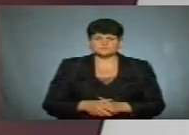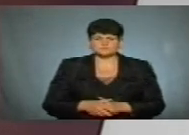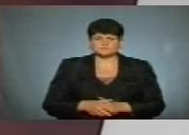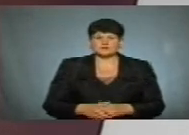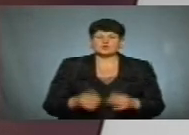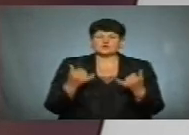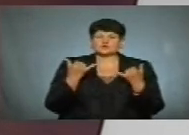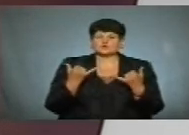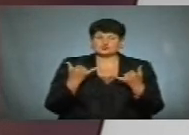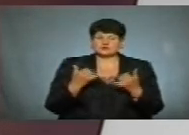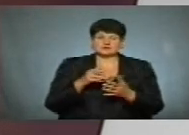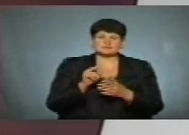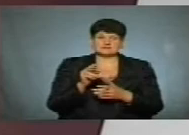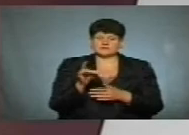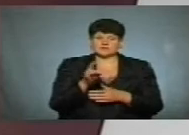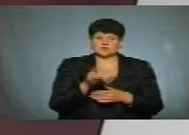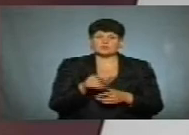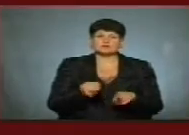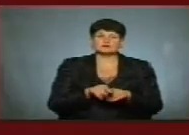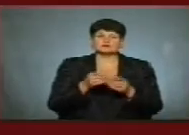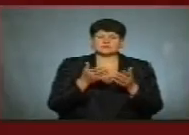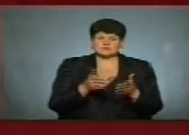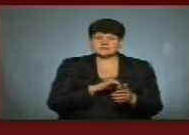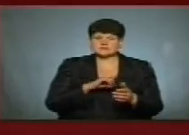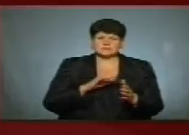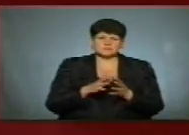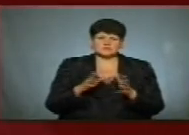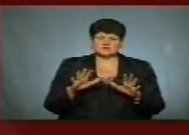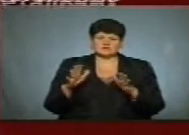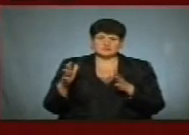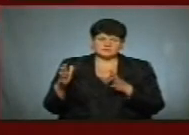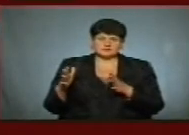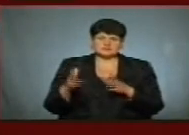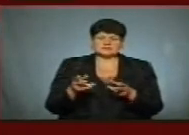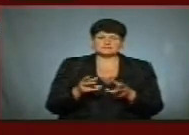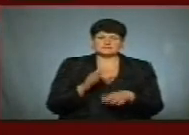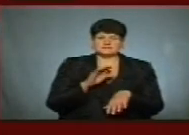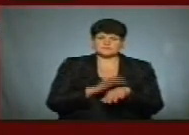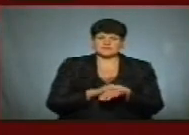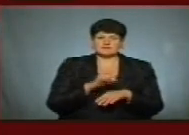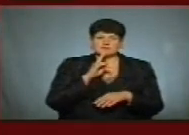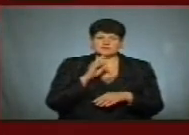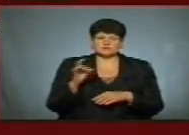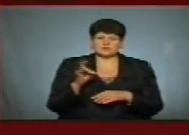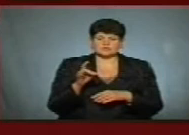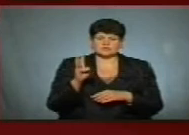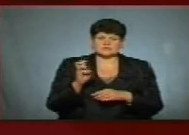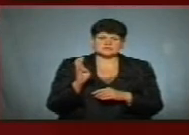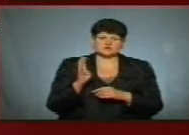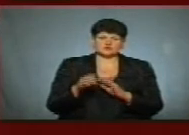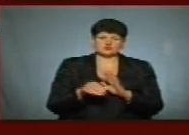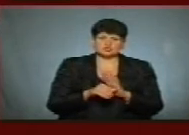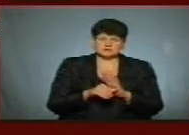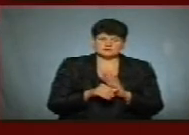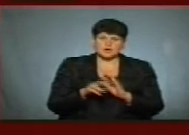На сьогодні статистика по районах виглядає так. Найбільше випадків COVID-19 зафіксували в Кременецькому районі –